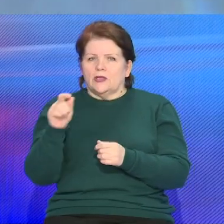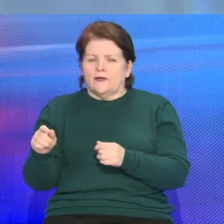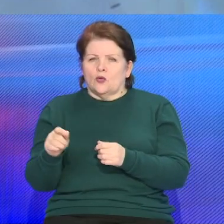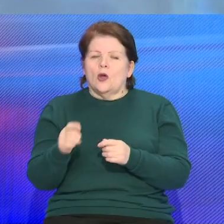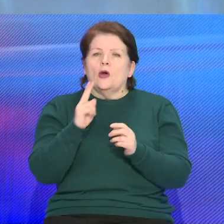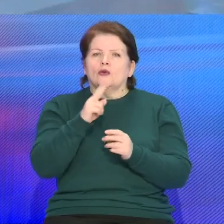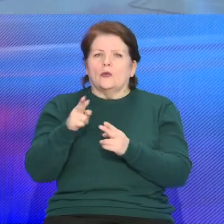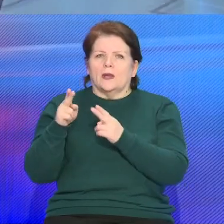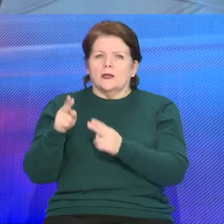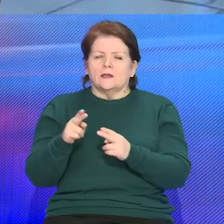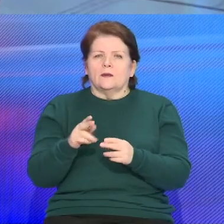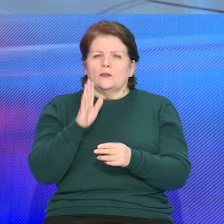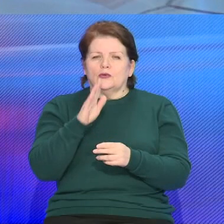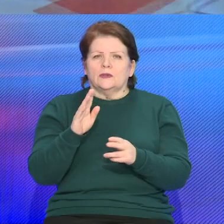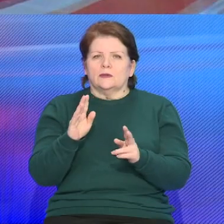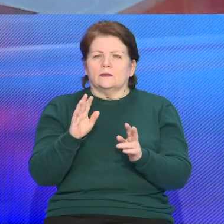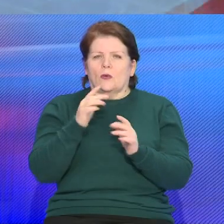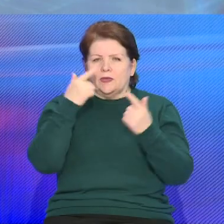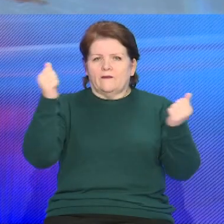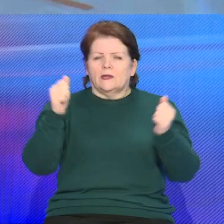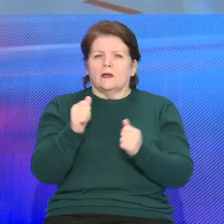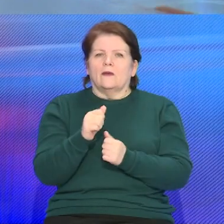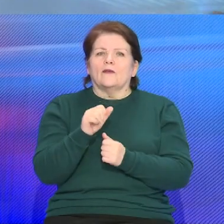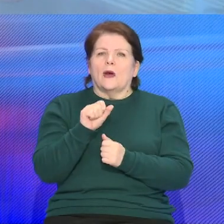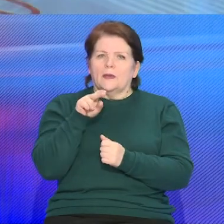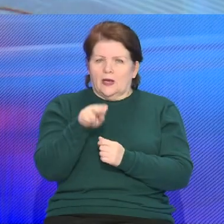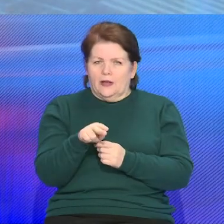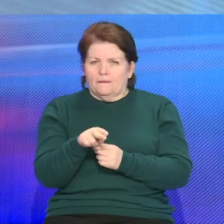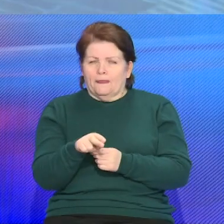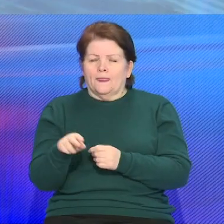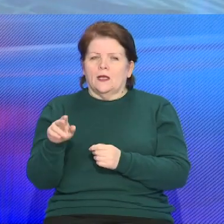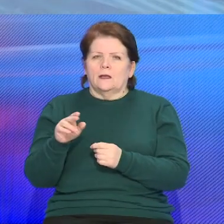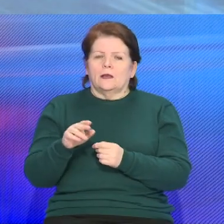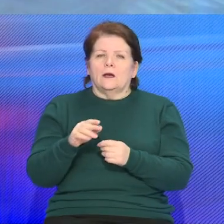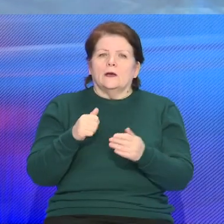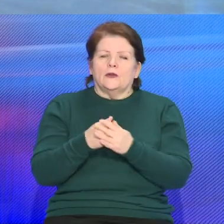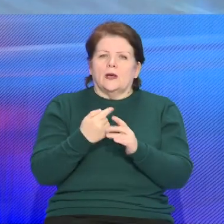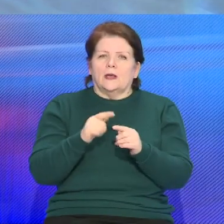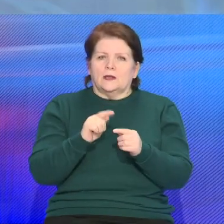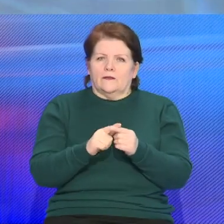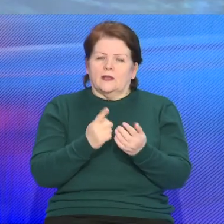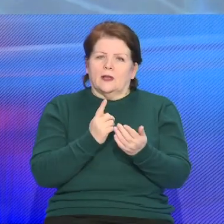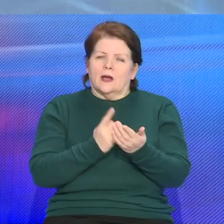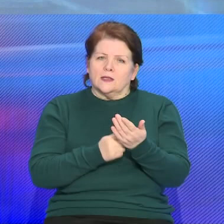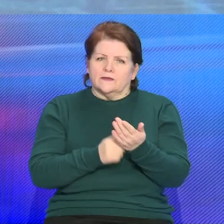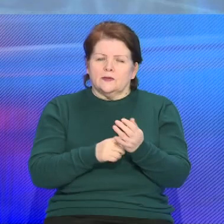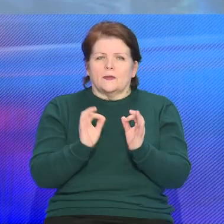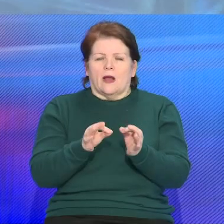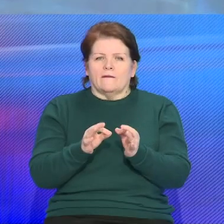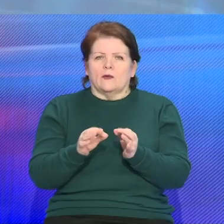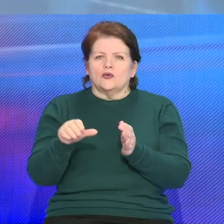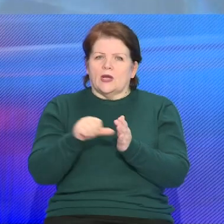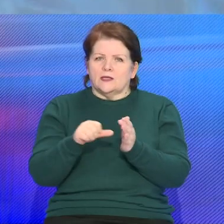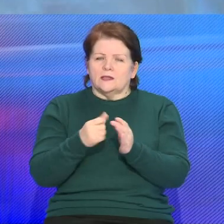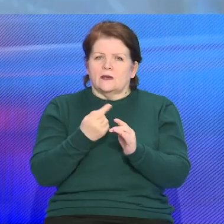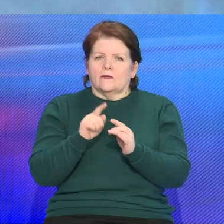на падвядзенні вынікаў рэспубліканскага конкурсу «Я патрыёт сваёй краіны». Да гэтага даказваць права стаць удзельнікам цягніка